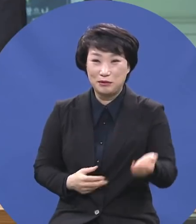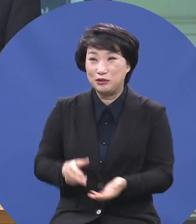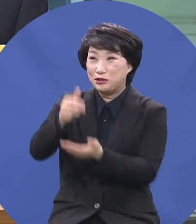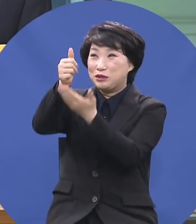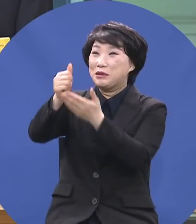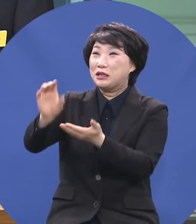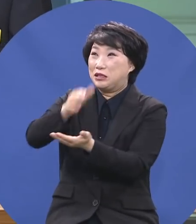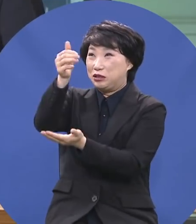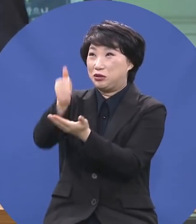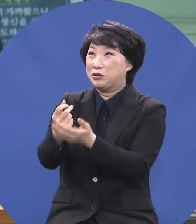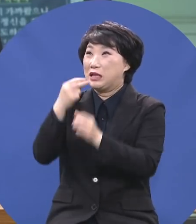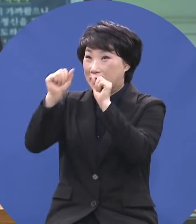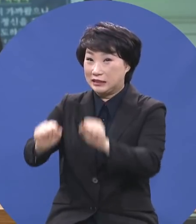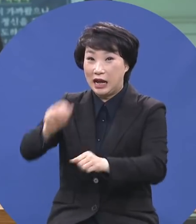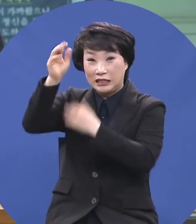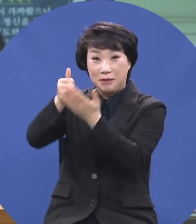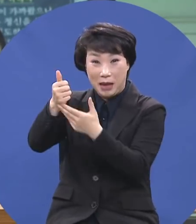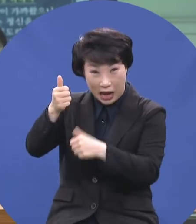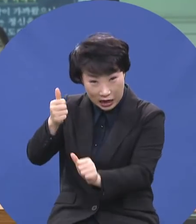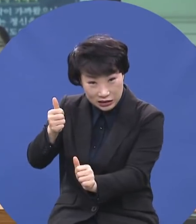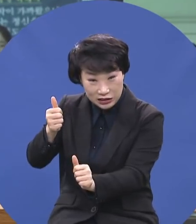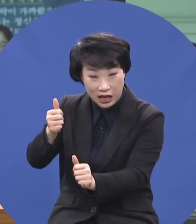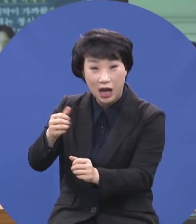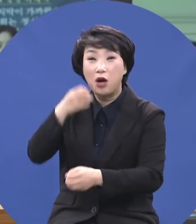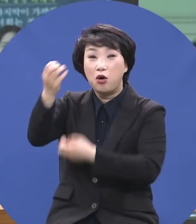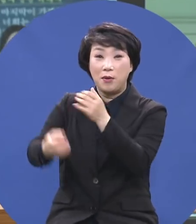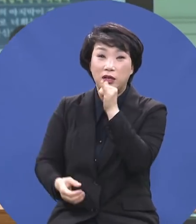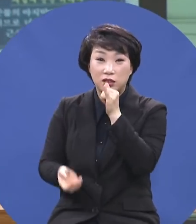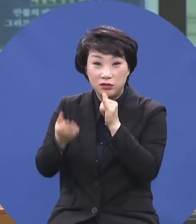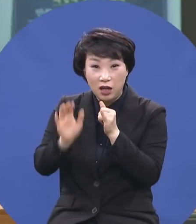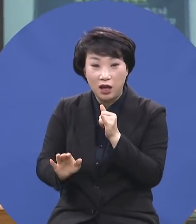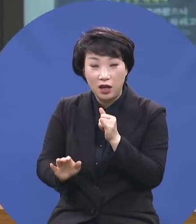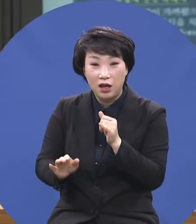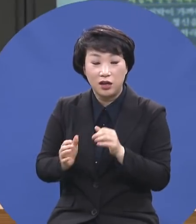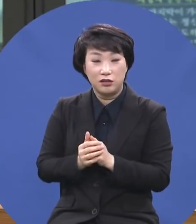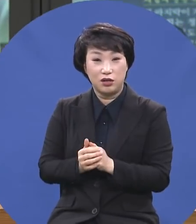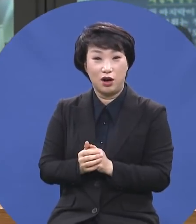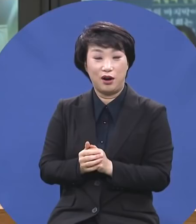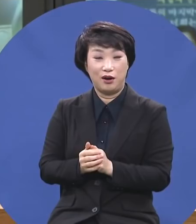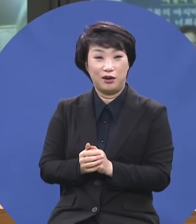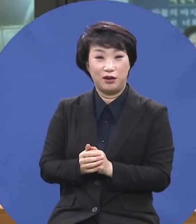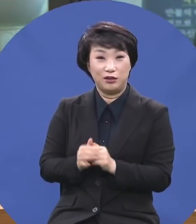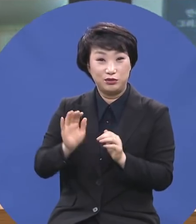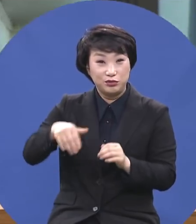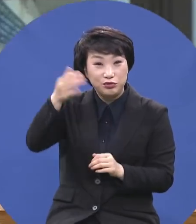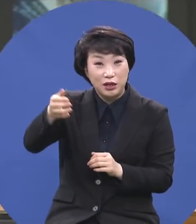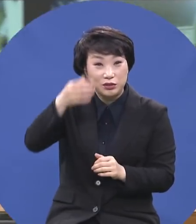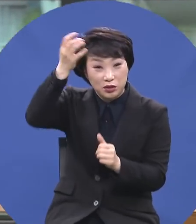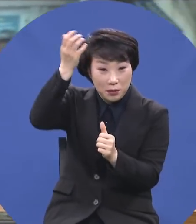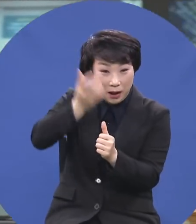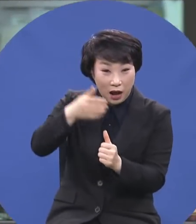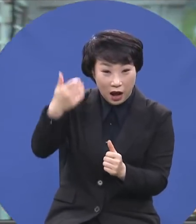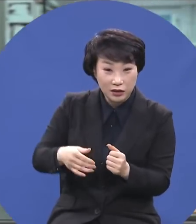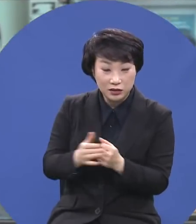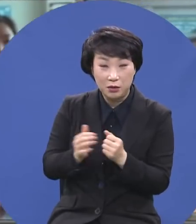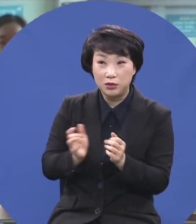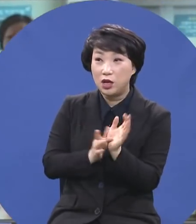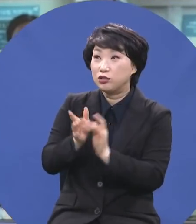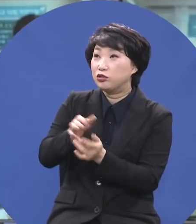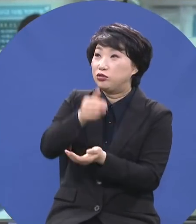주는 그리스도시요 살아계신 하나님의 아들이십니다 라고 고백했는데, 예수